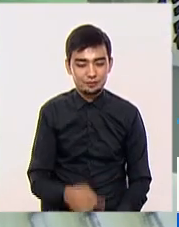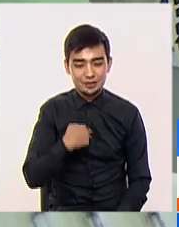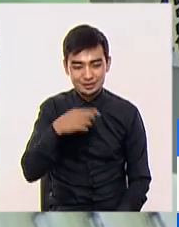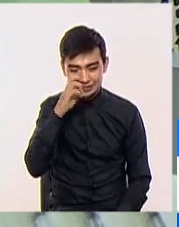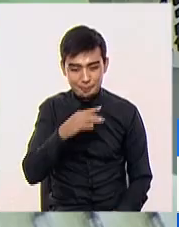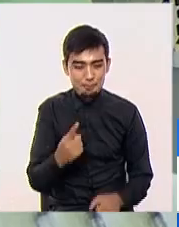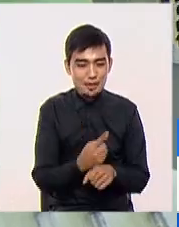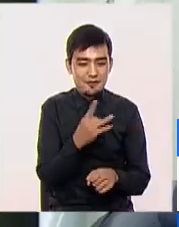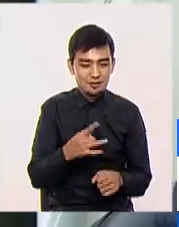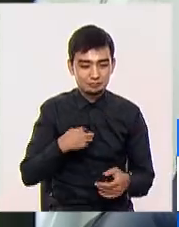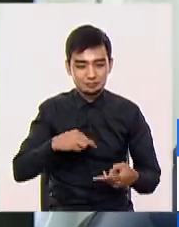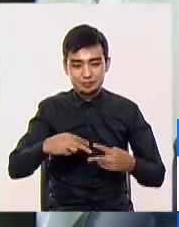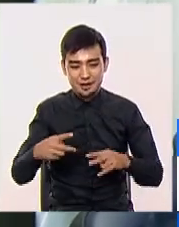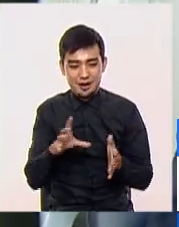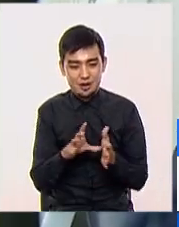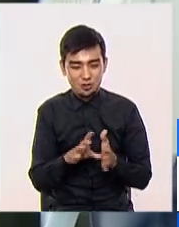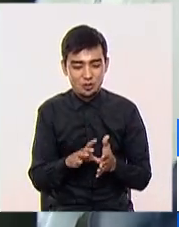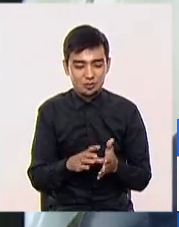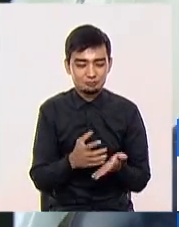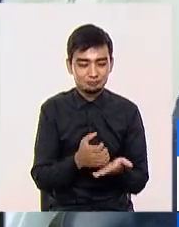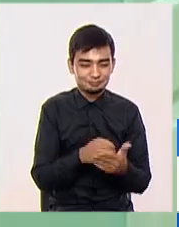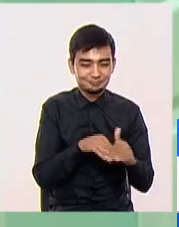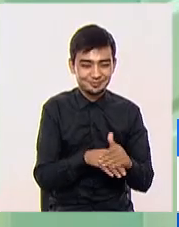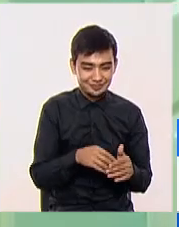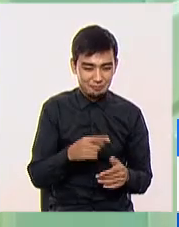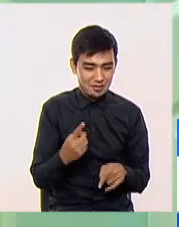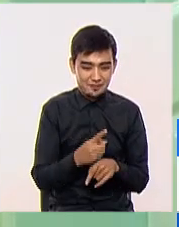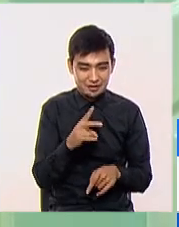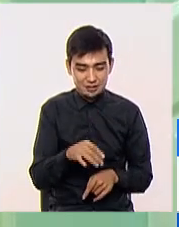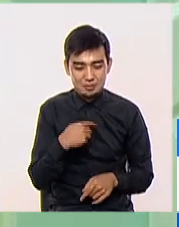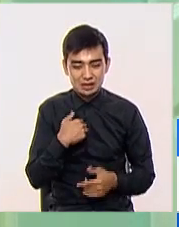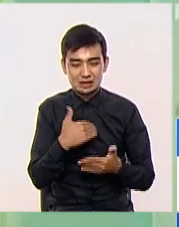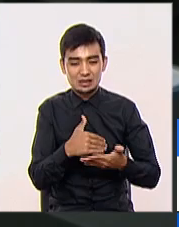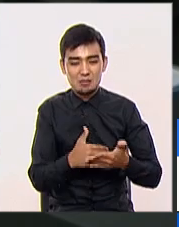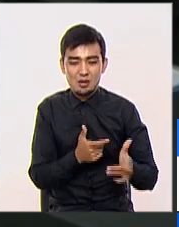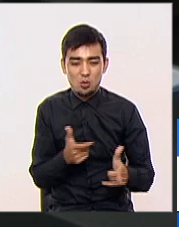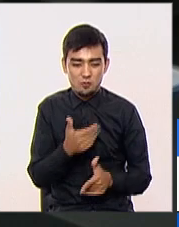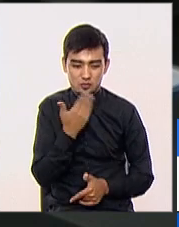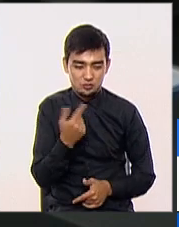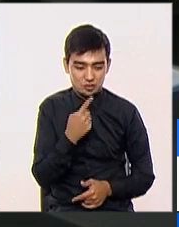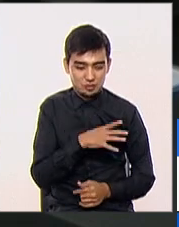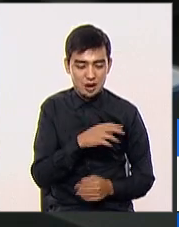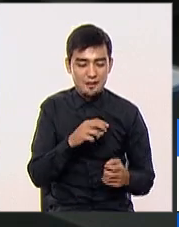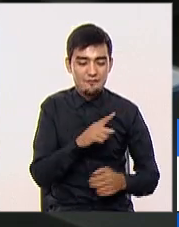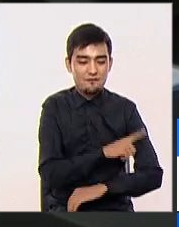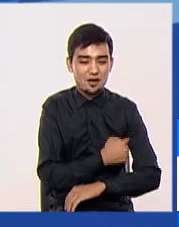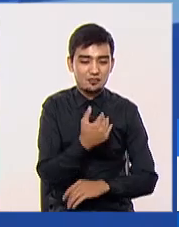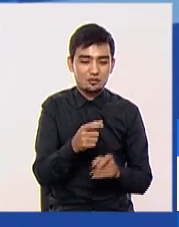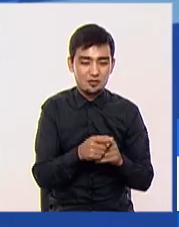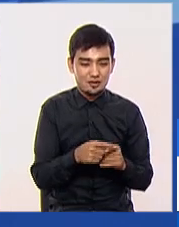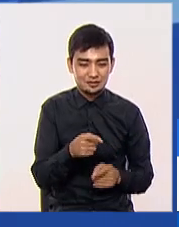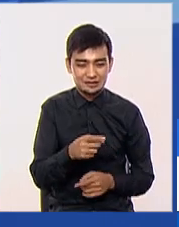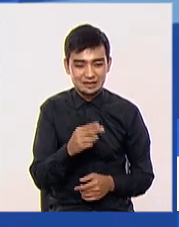первая попытка перейти на электронное хранение данных. Только вот система к этому не готова. По словам врачей, причин, по которым цифровизация так и